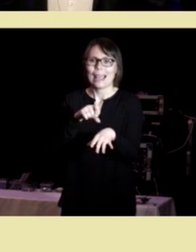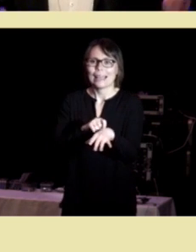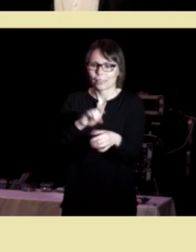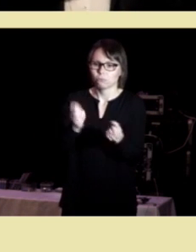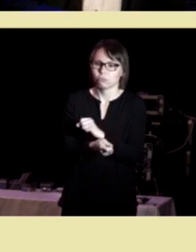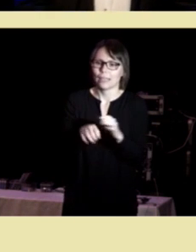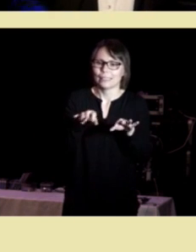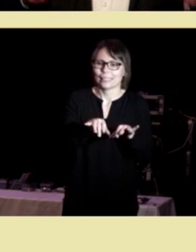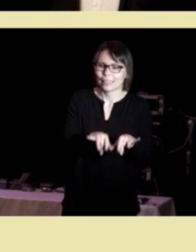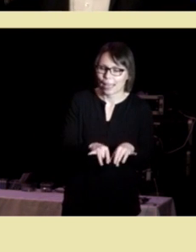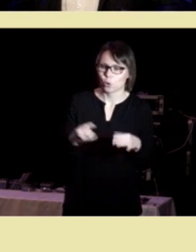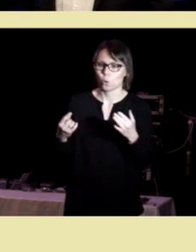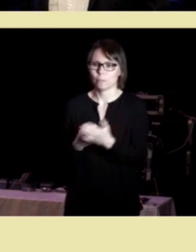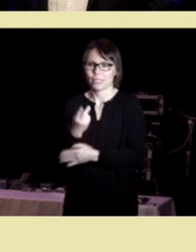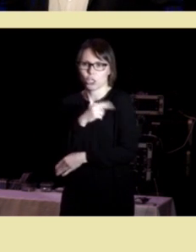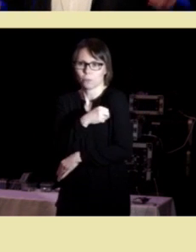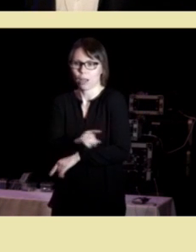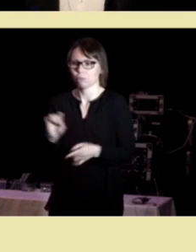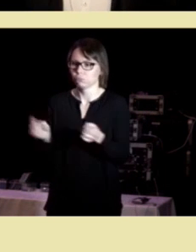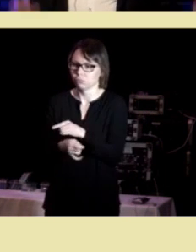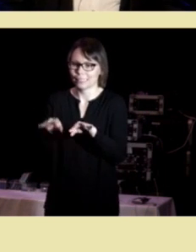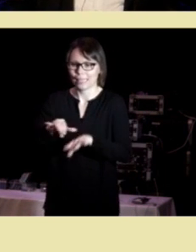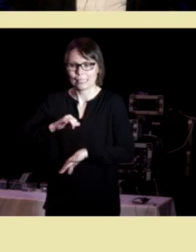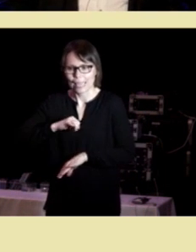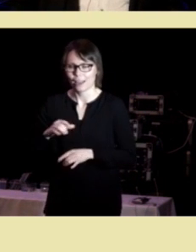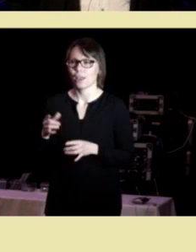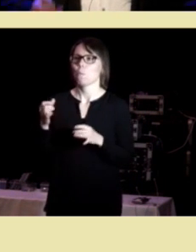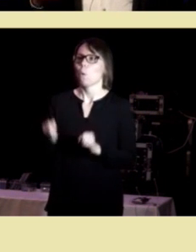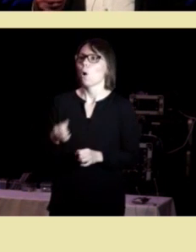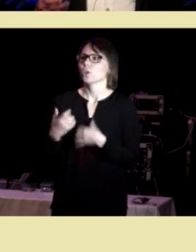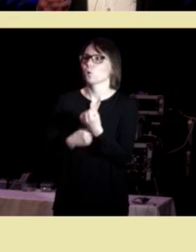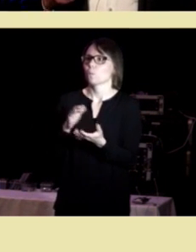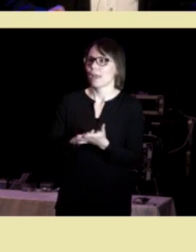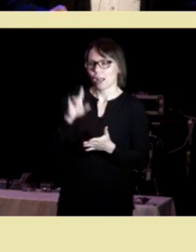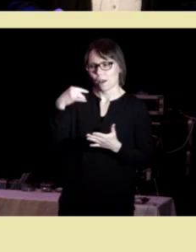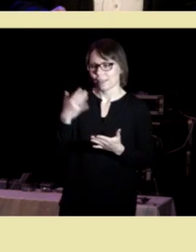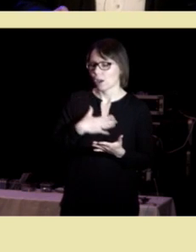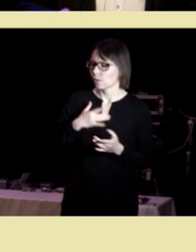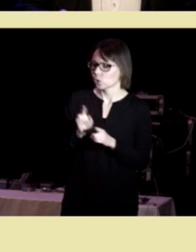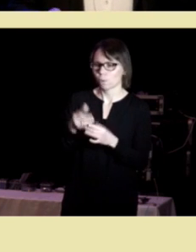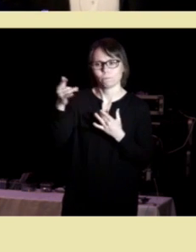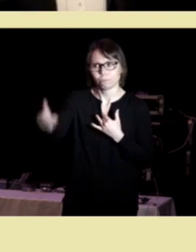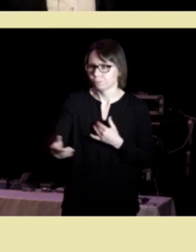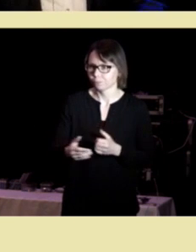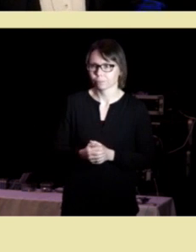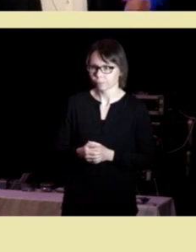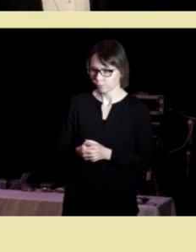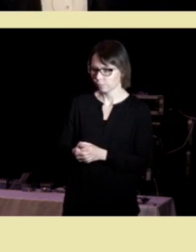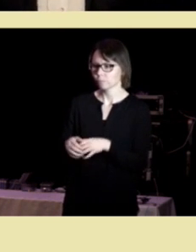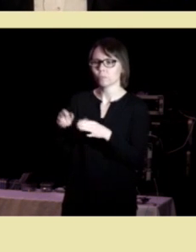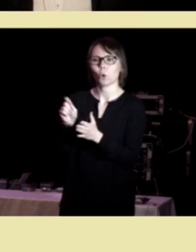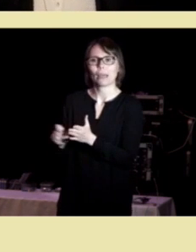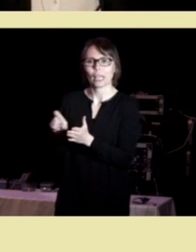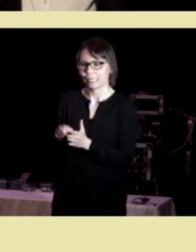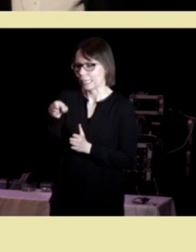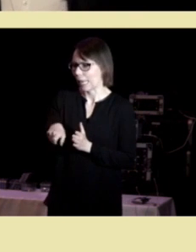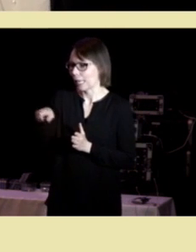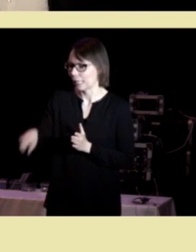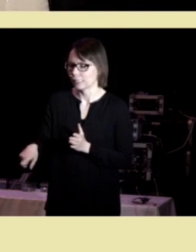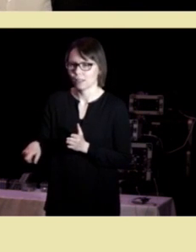blir sekretær, og spesialsykepleier blir sekretær. Det må vi gjøre noe med, folkens. Sånn kan vi altså ikke fortsette. Og merkantile